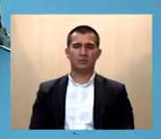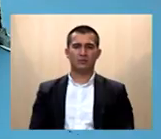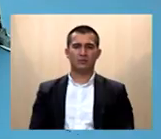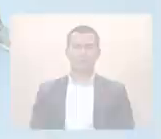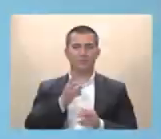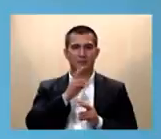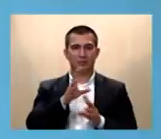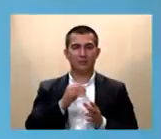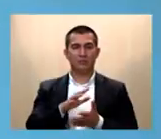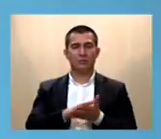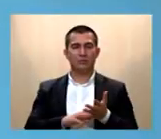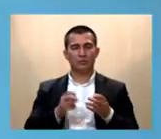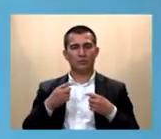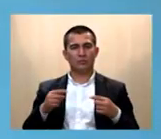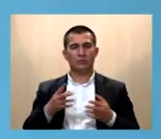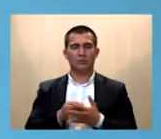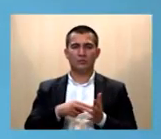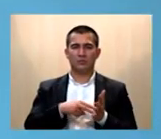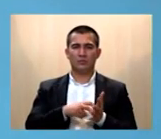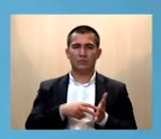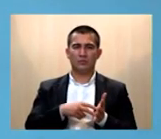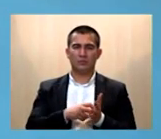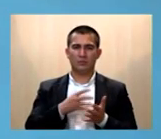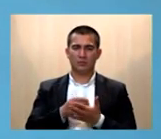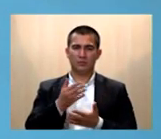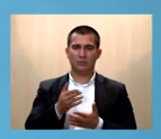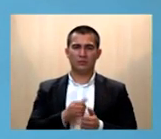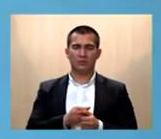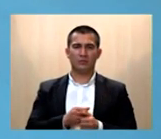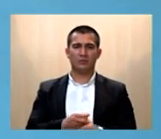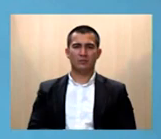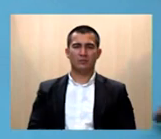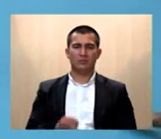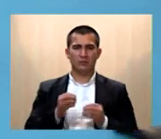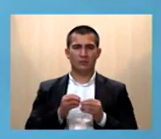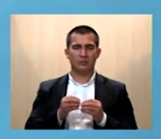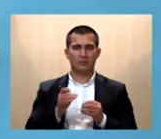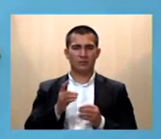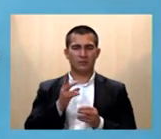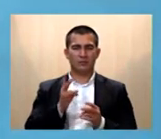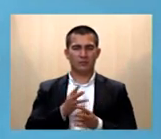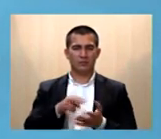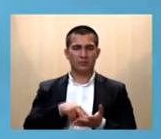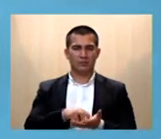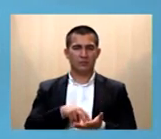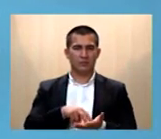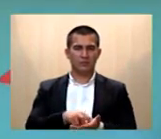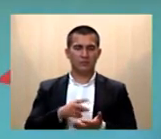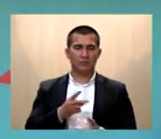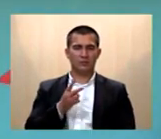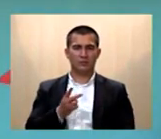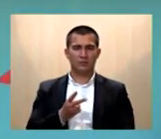Dastlabki holat. O'tirib turish mashqi. 10 marotaba bajaramiz. Aziz o'quvchilar,